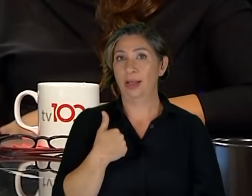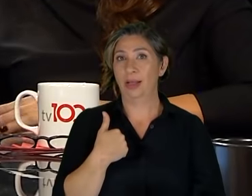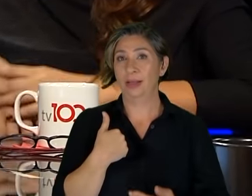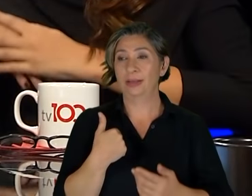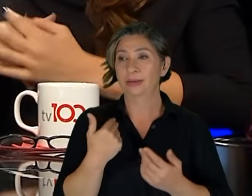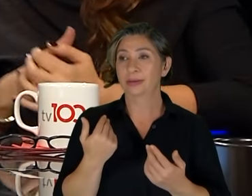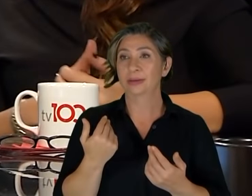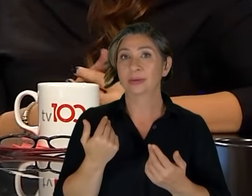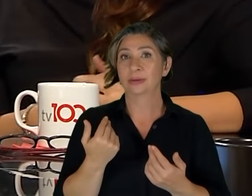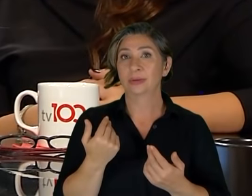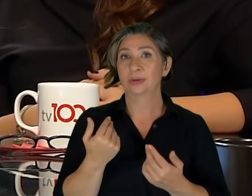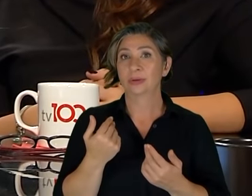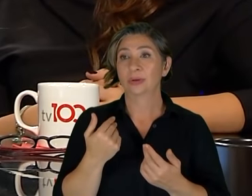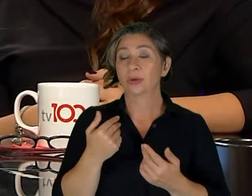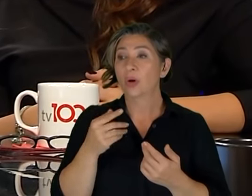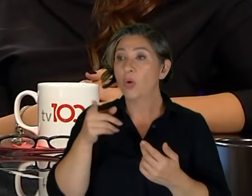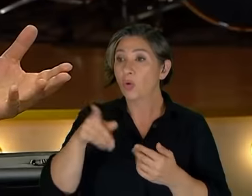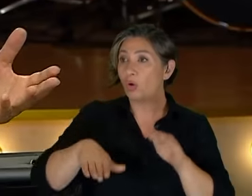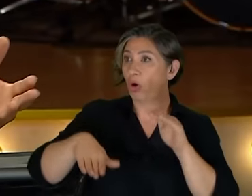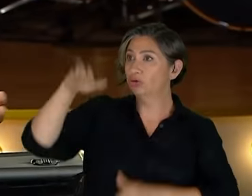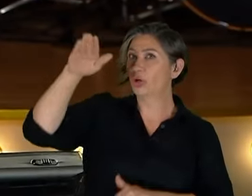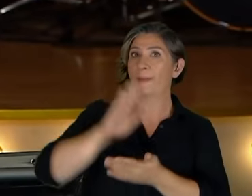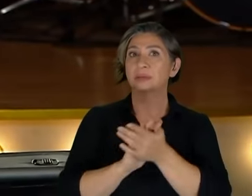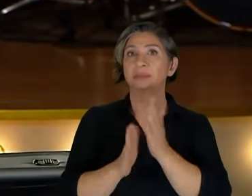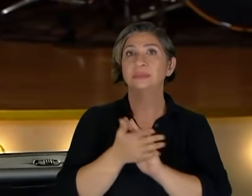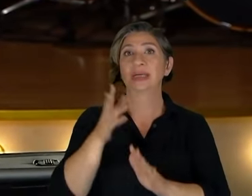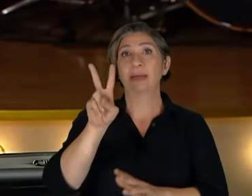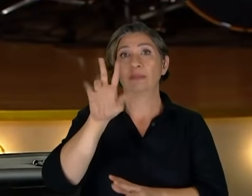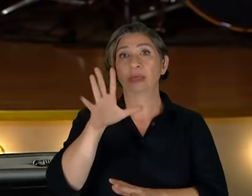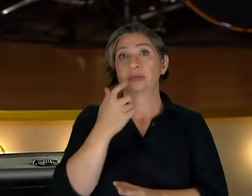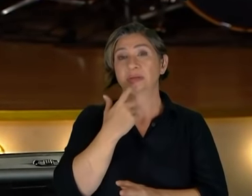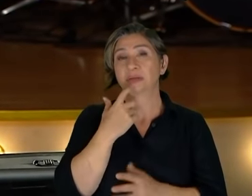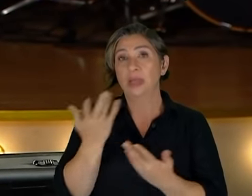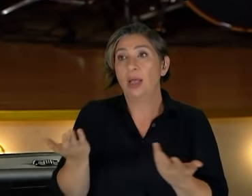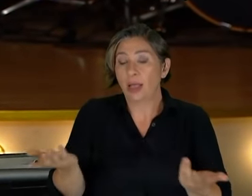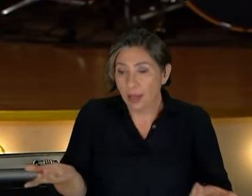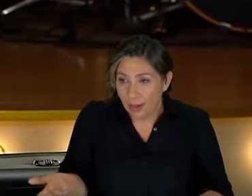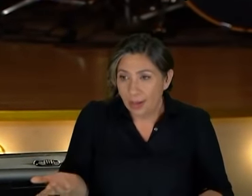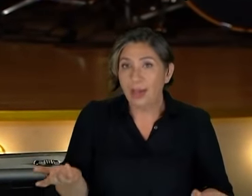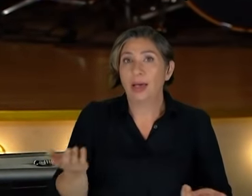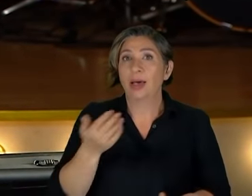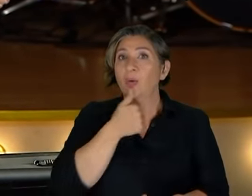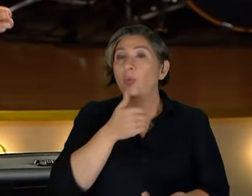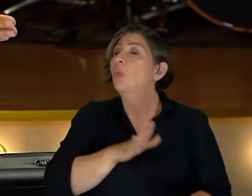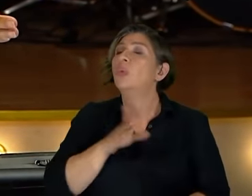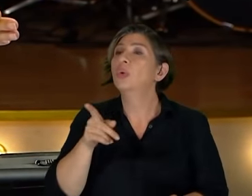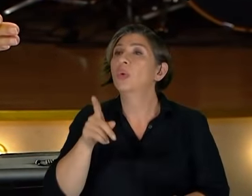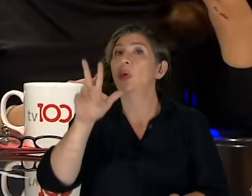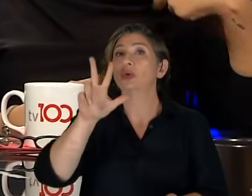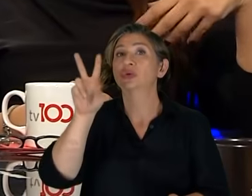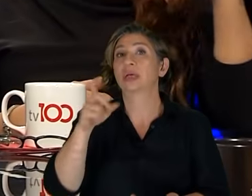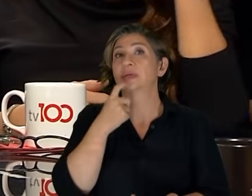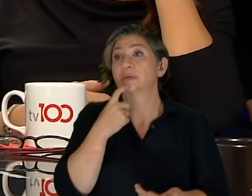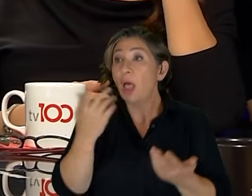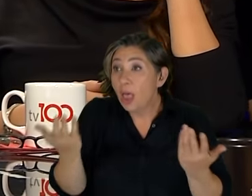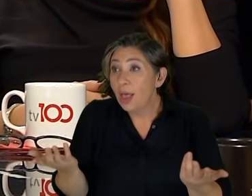onları o kocaman Ayşe'cim, artık. Tabii 25 yaşında Ayşe'cim. tabii ki oğlan da oğlan kaç yaşında? Oğlan 38